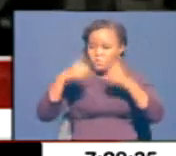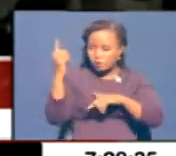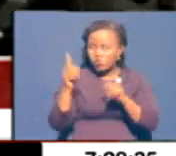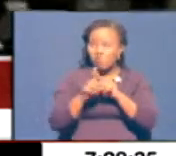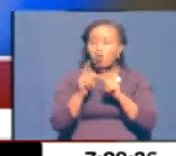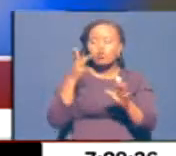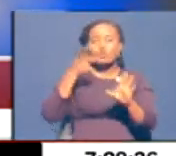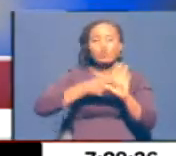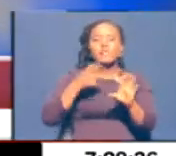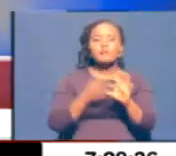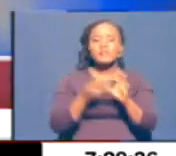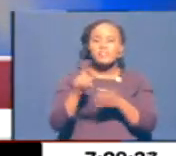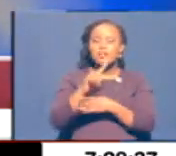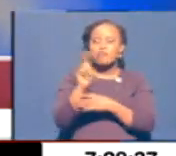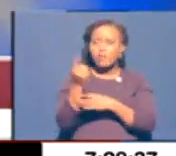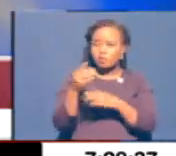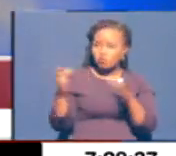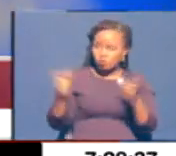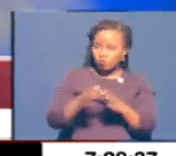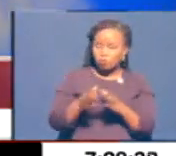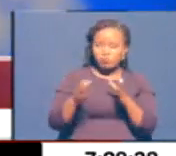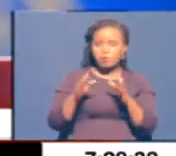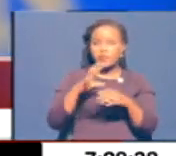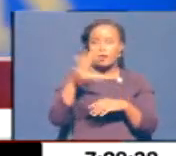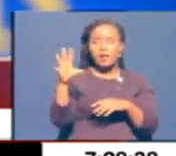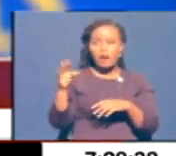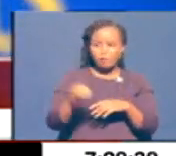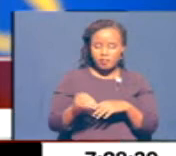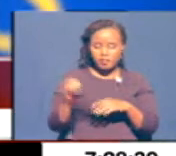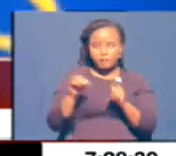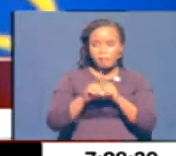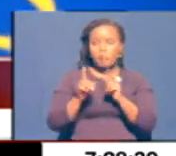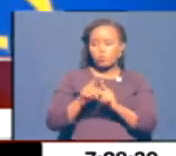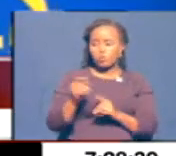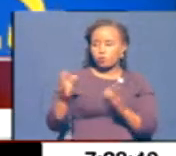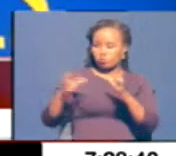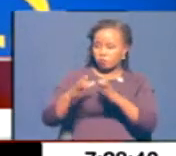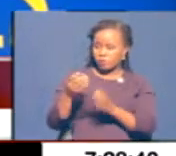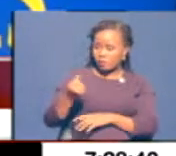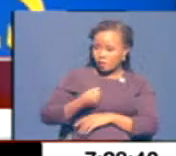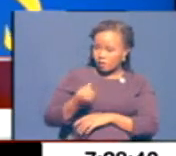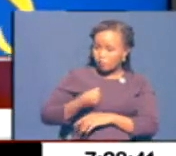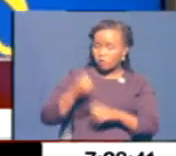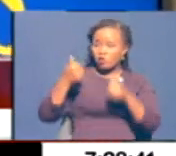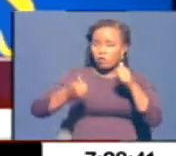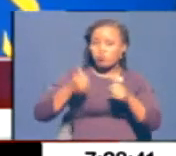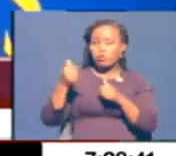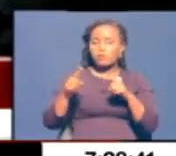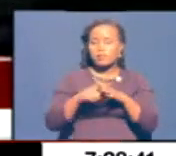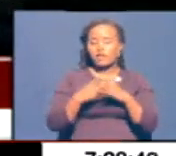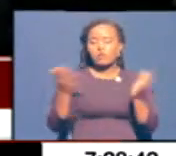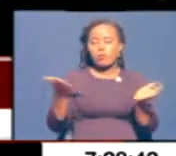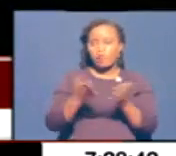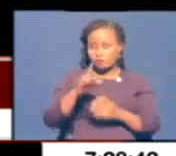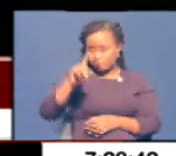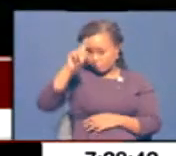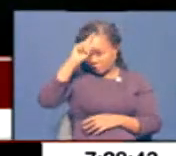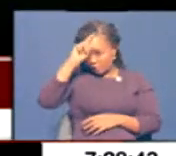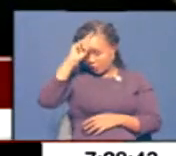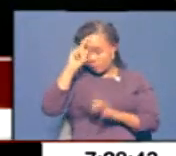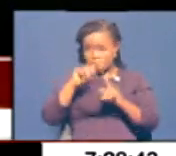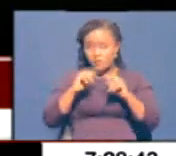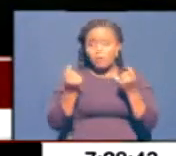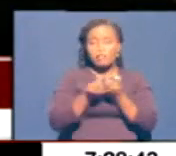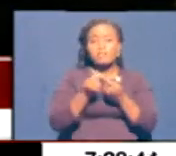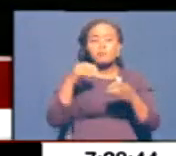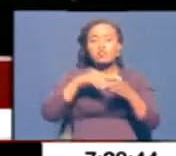makala ya kwanza ya kipute cha kilabu bingwa barani Afrika upande wa kinadada yatakayoandaliwa nchini Misri. Timu hizo zinajumuisha